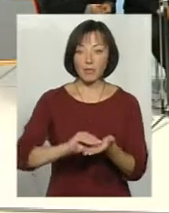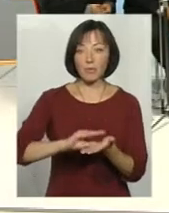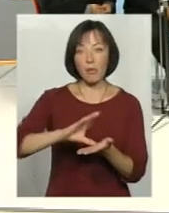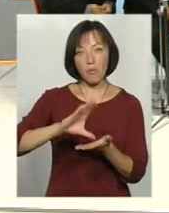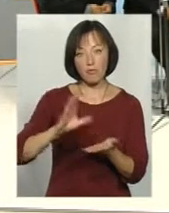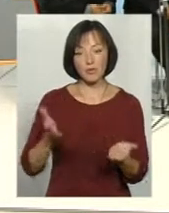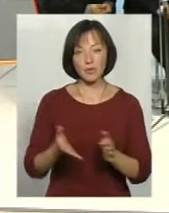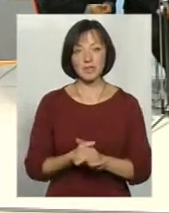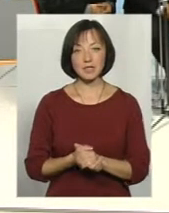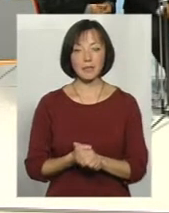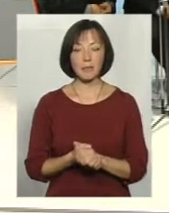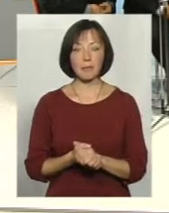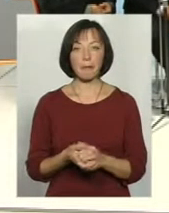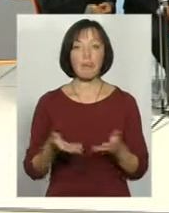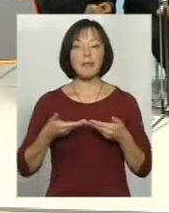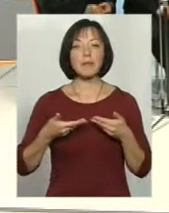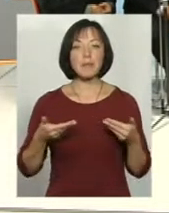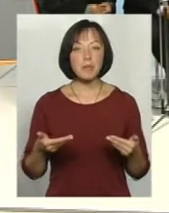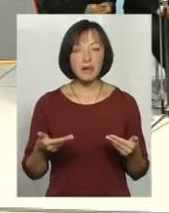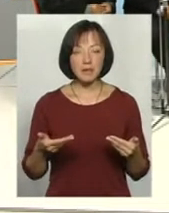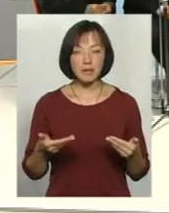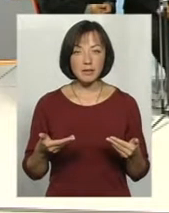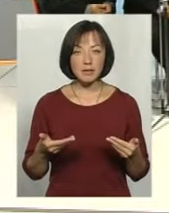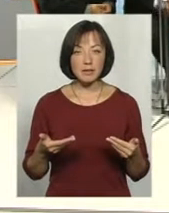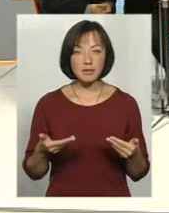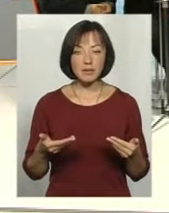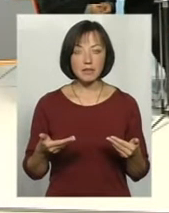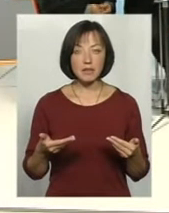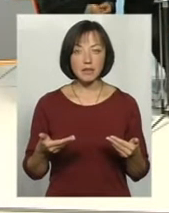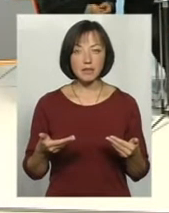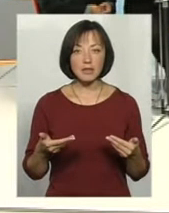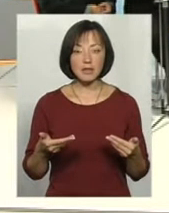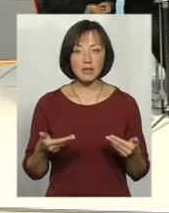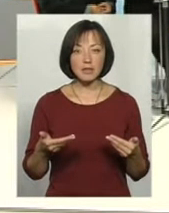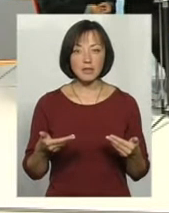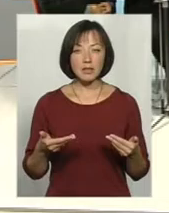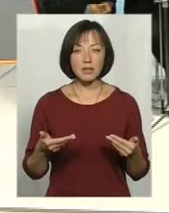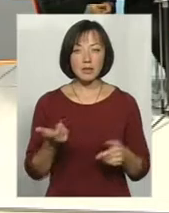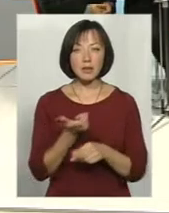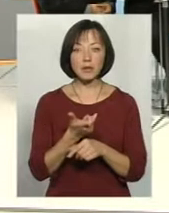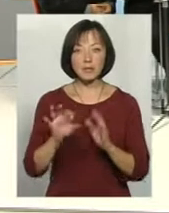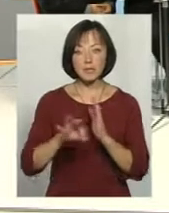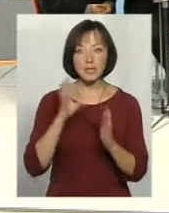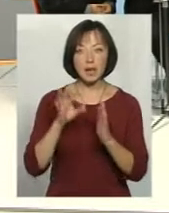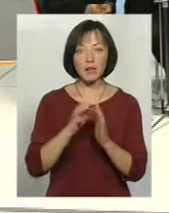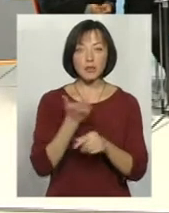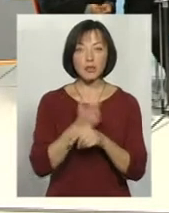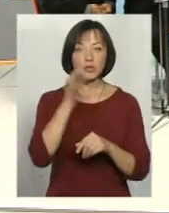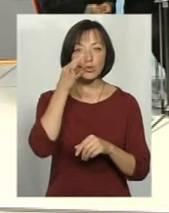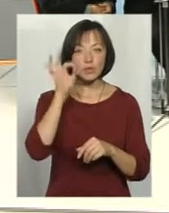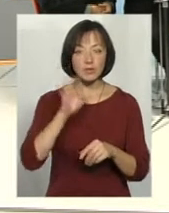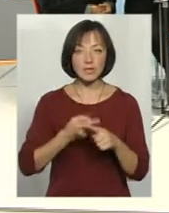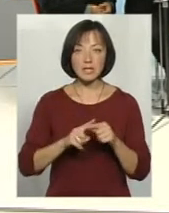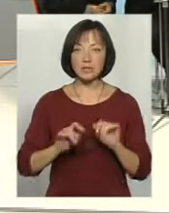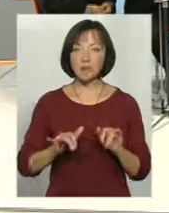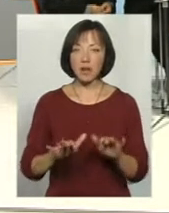все-таки поповнюється. Ми за підказкою, скажімо так, більш компетентніших товаришів в цих